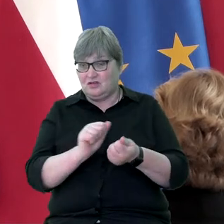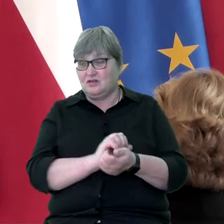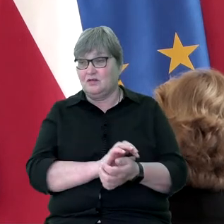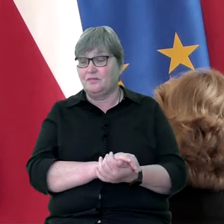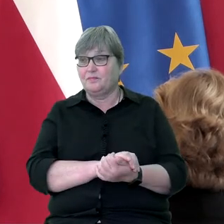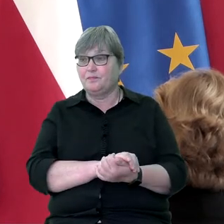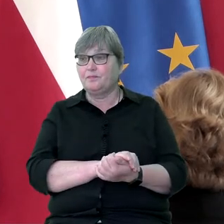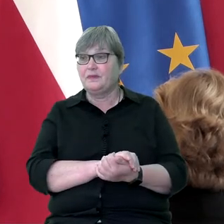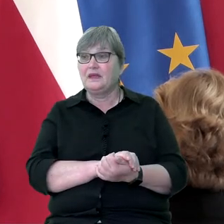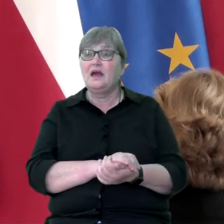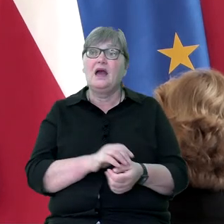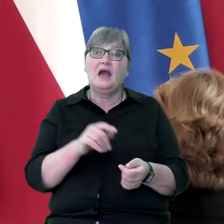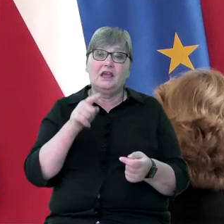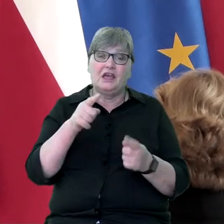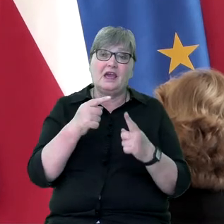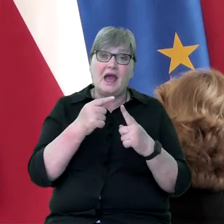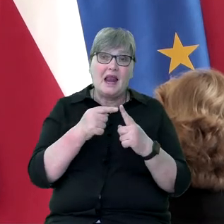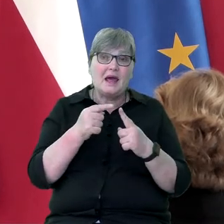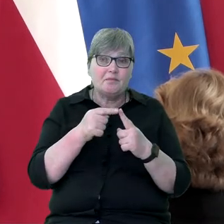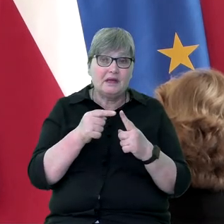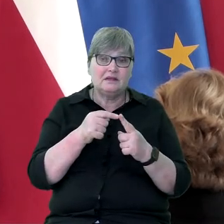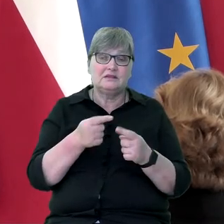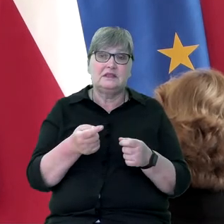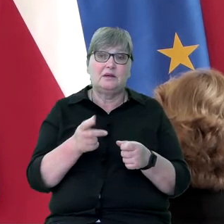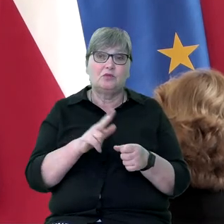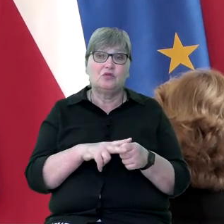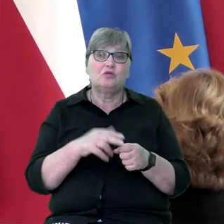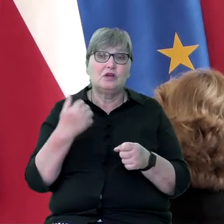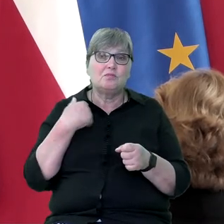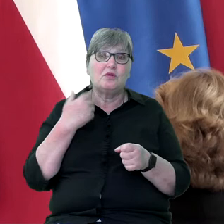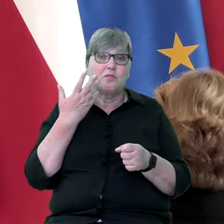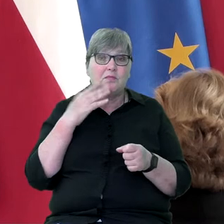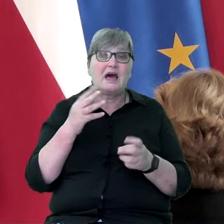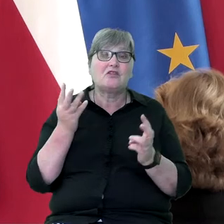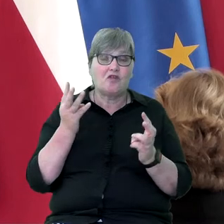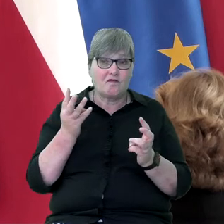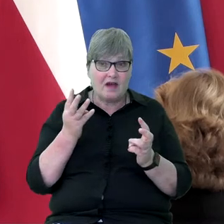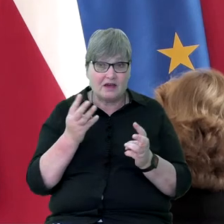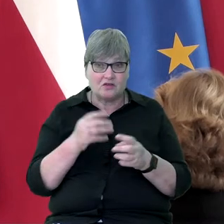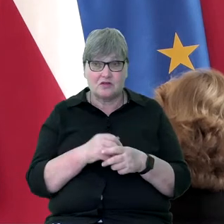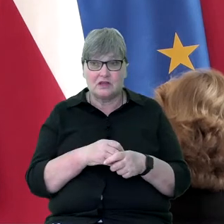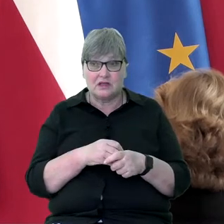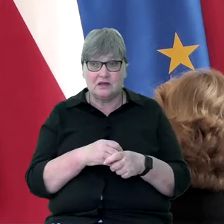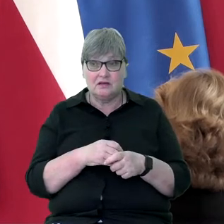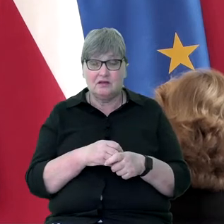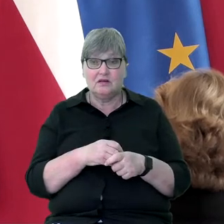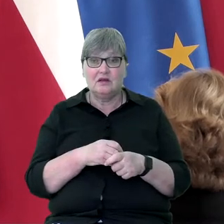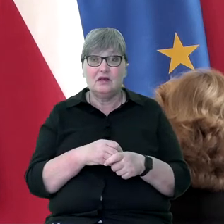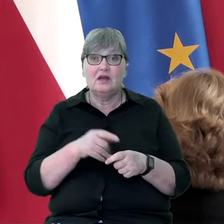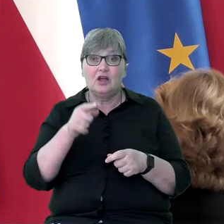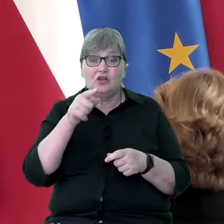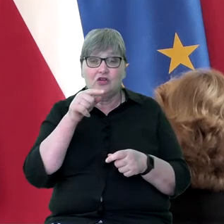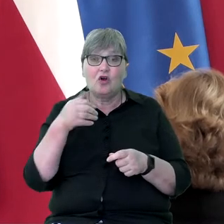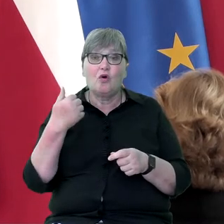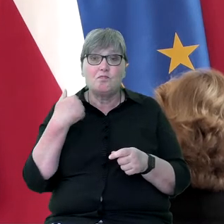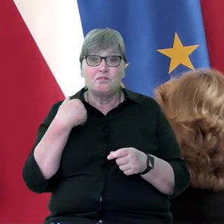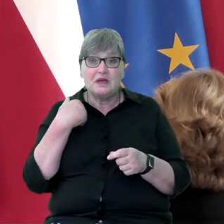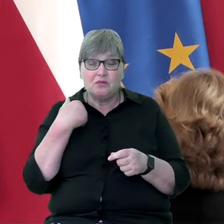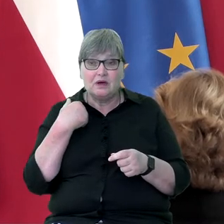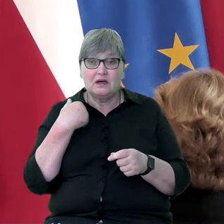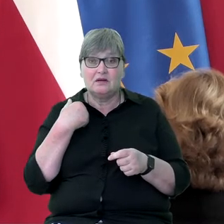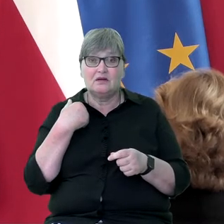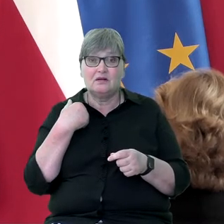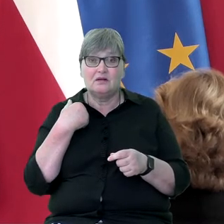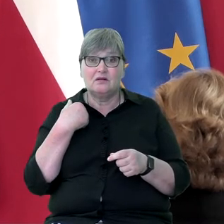Jednym z tych elementów, który był bardzo ważny w kreowaniu takiego wizerunku Polski, to było właśnie to, że my jesteśmy